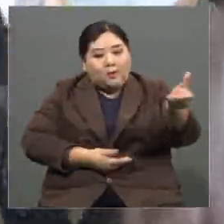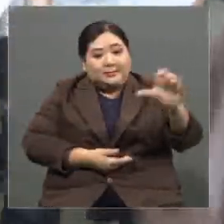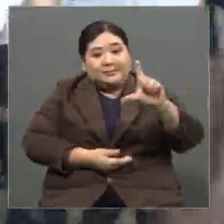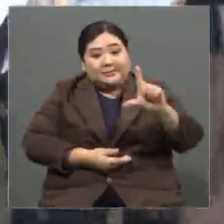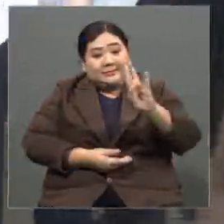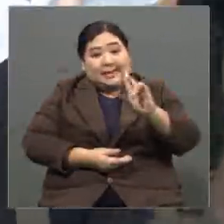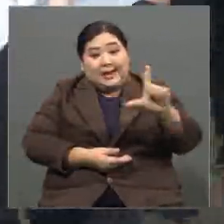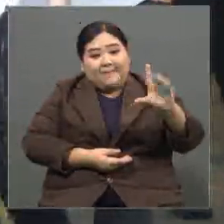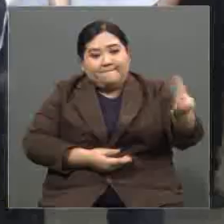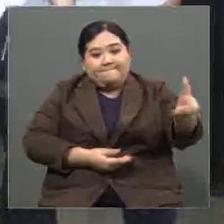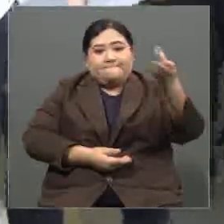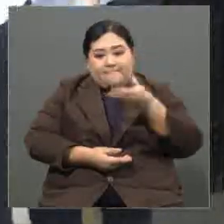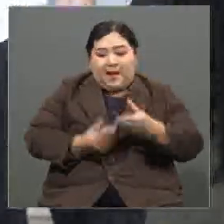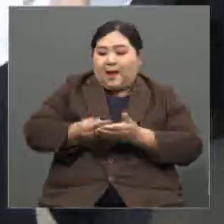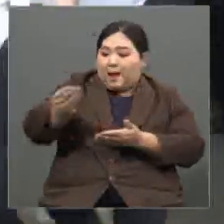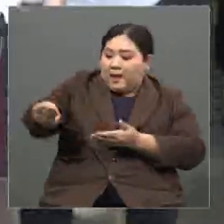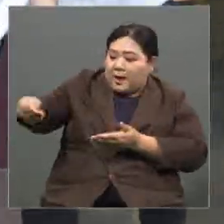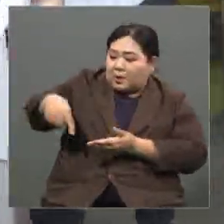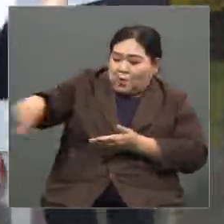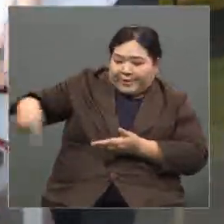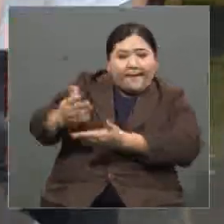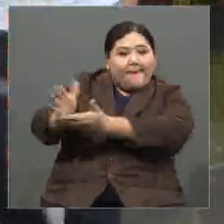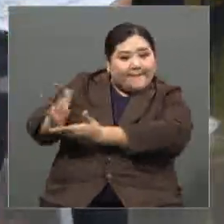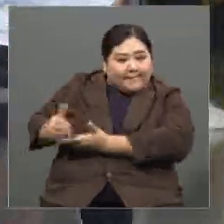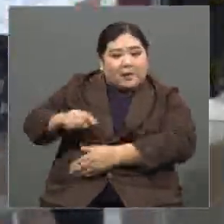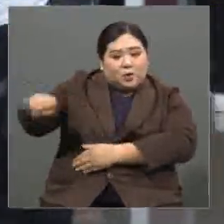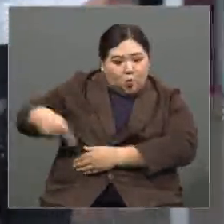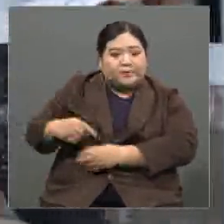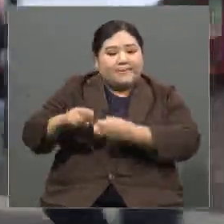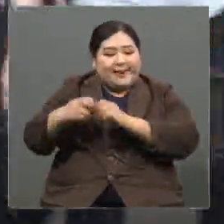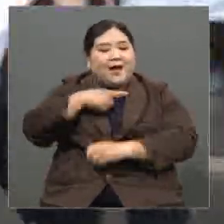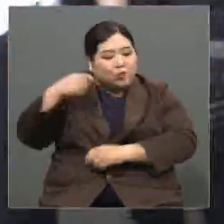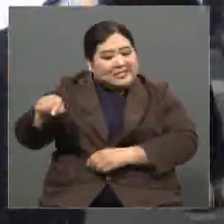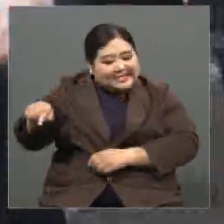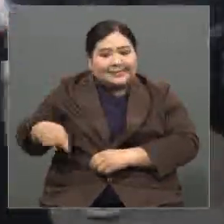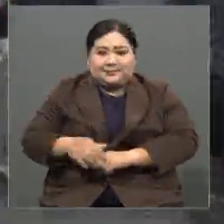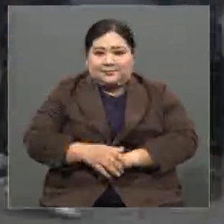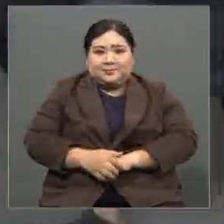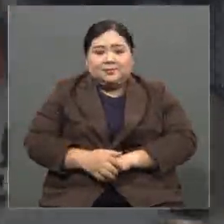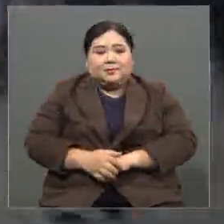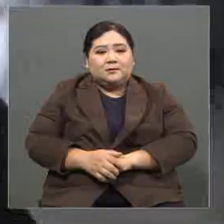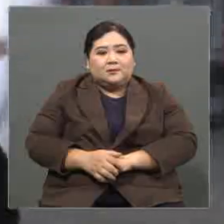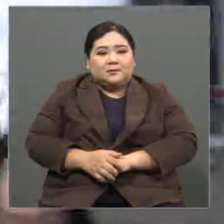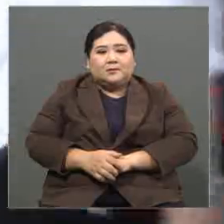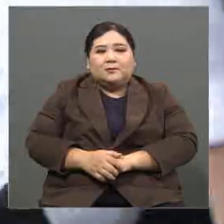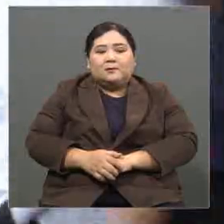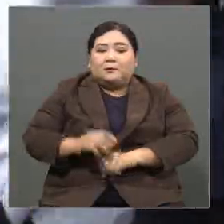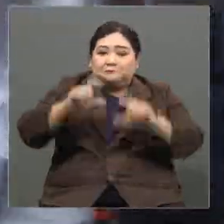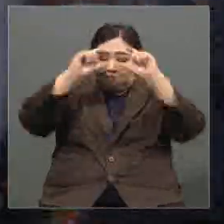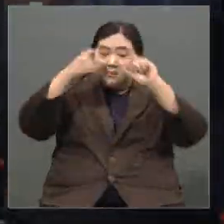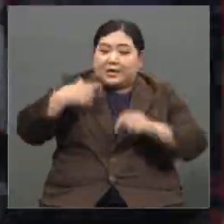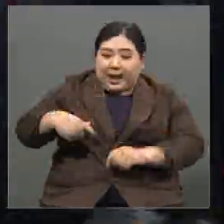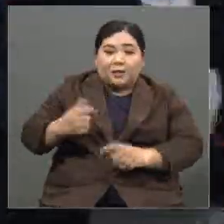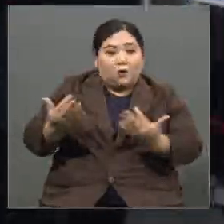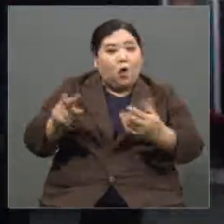ล้านเนี่ยไปเป็นค่าเสียหายชดเชยให้กับคนที่เสียหายจากเไอคอนไปเก็บอกแบบนี้นะเพราะฉะนั้นทนายวิธูเลยบอกว่างั้นก็ไปตรวจดู